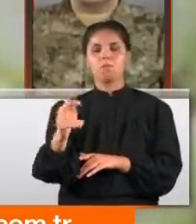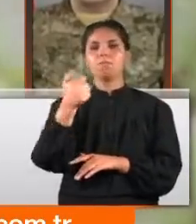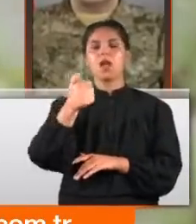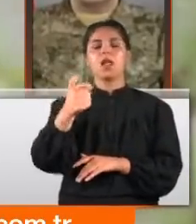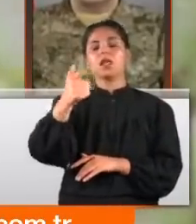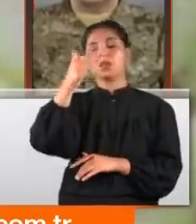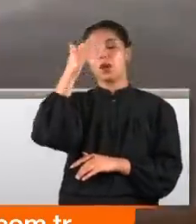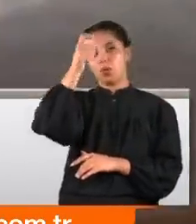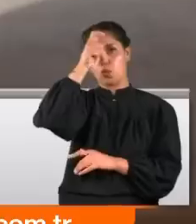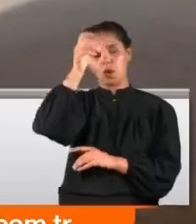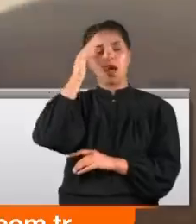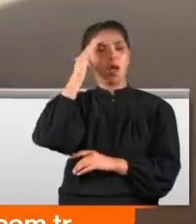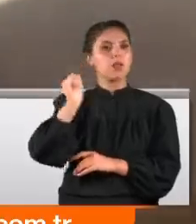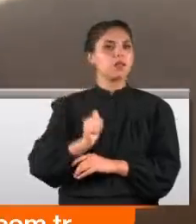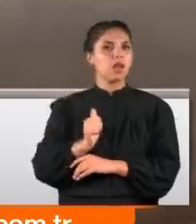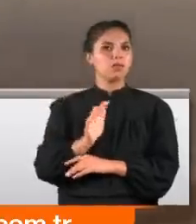asker şehit düştü.